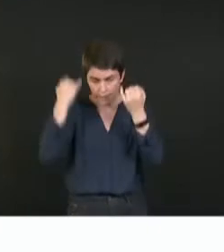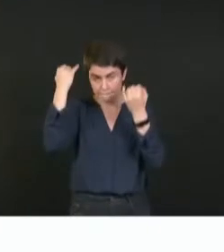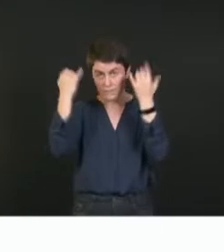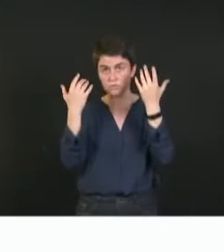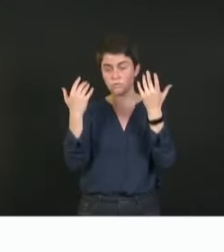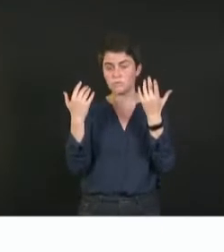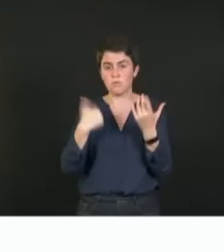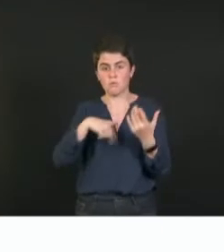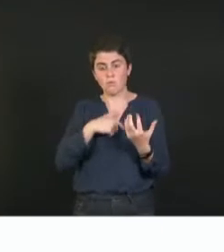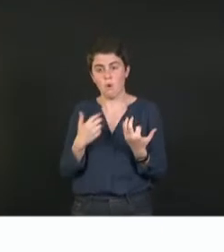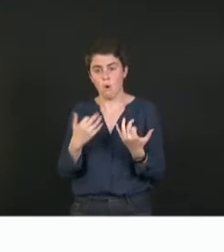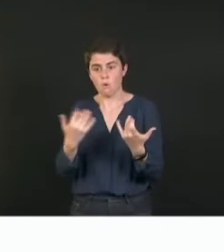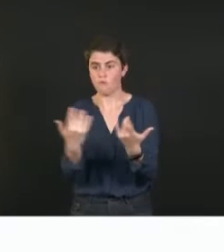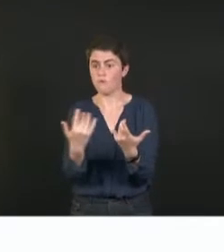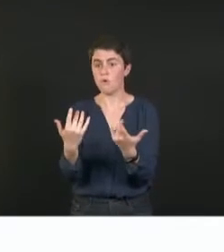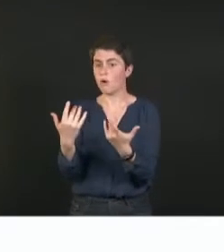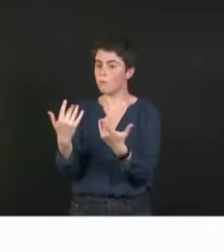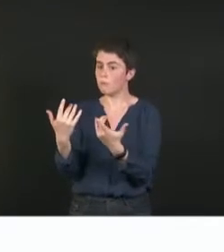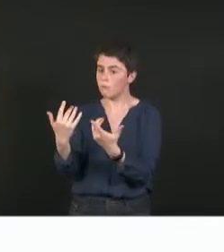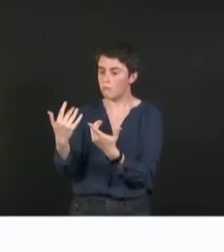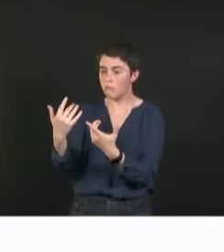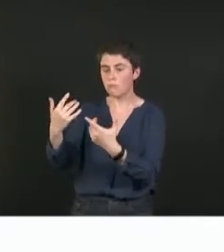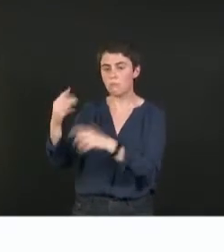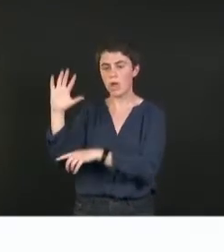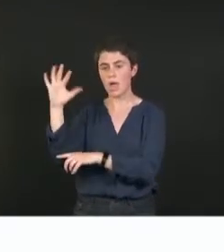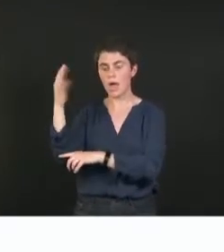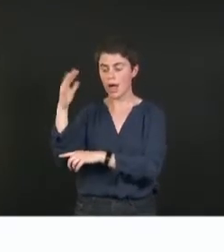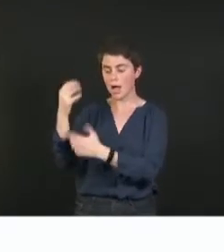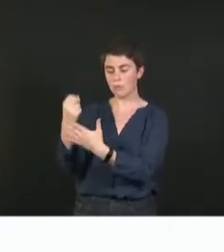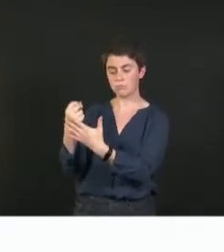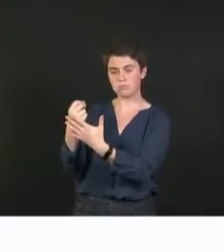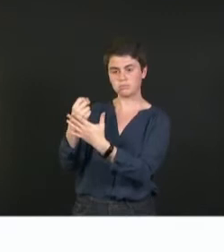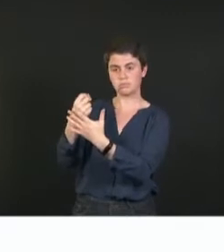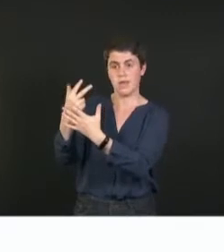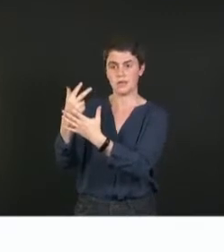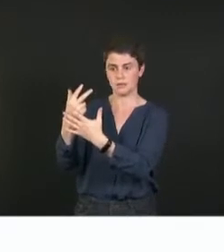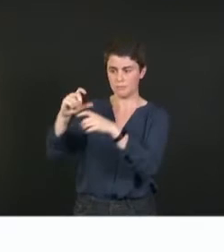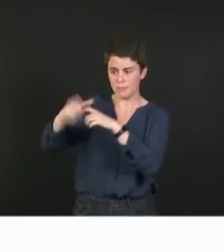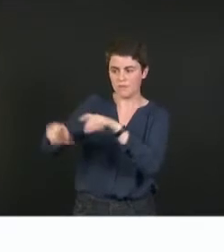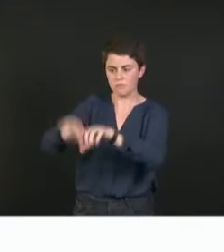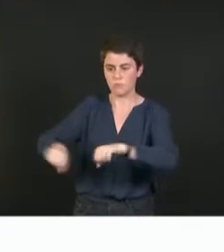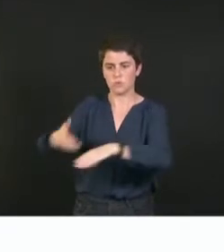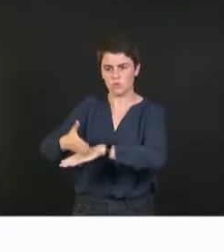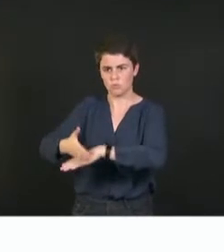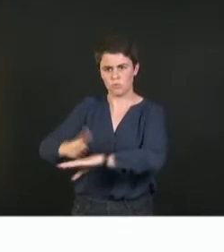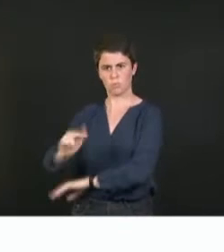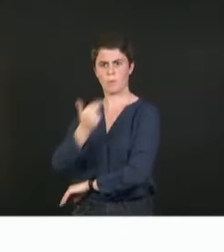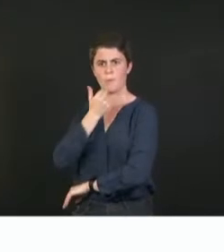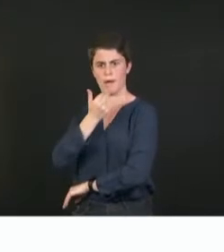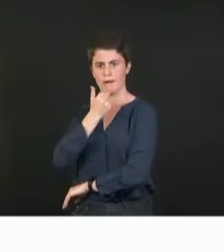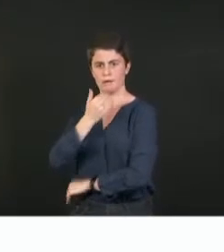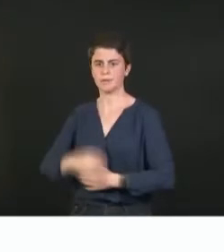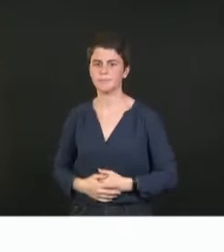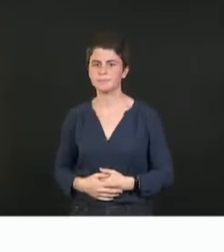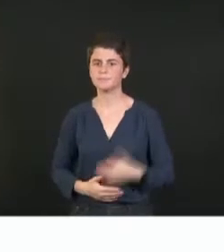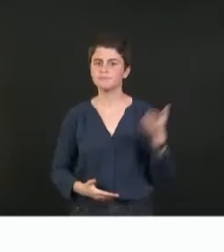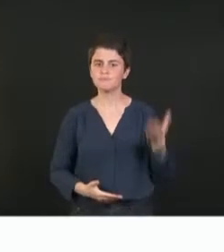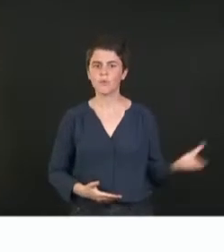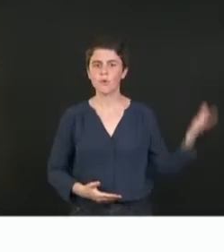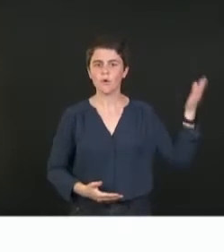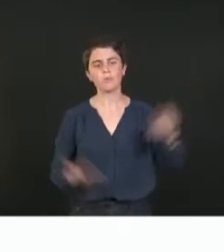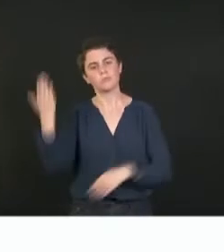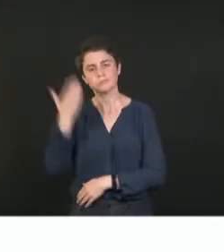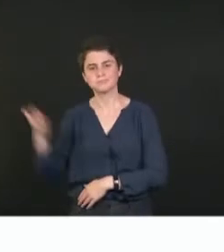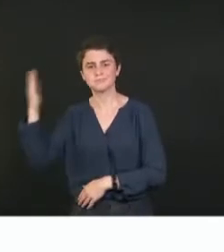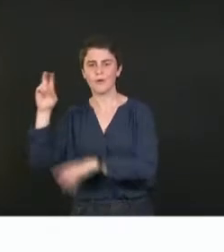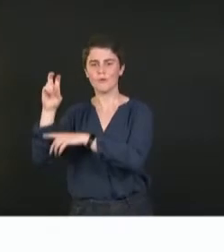que le hêtre puisse produire du bois d'œuvre. Sur la carte de gauche, donc en vert, c'est là où on va avoir de beaux bois de